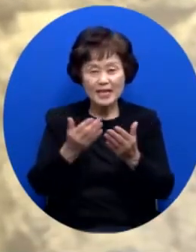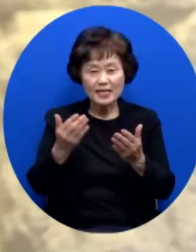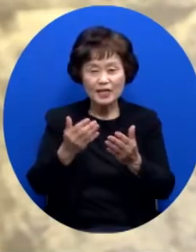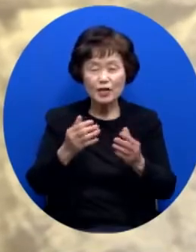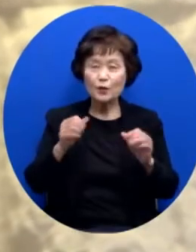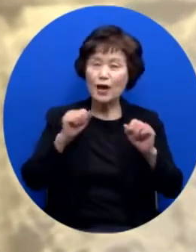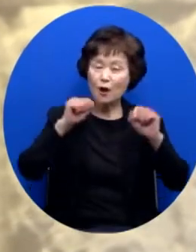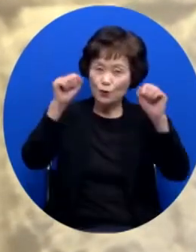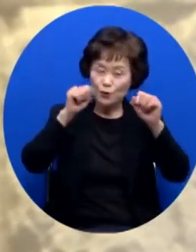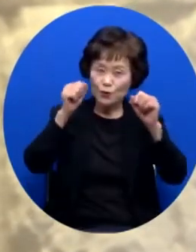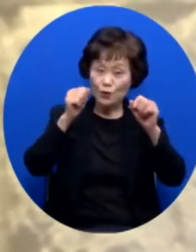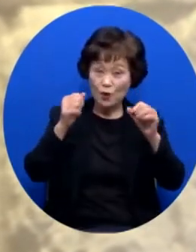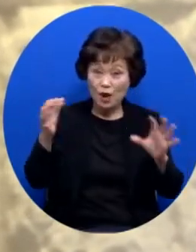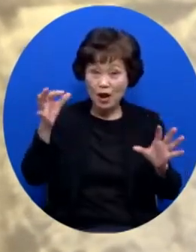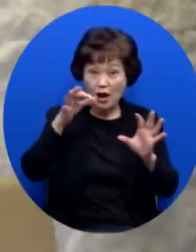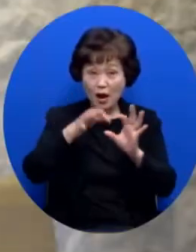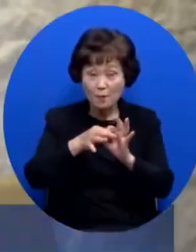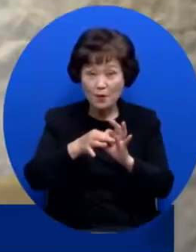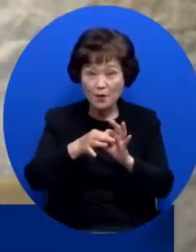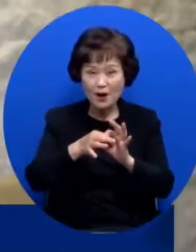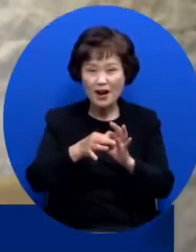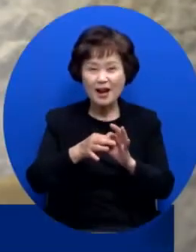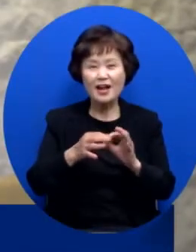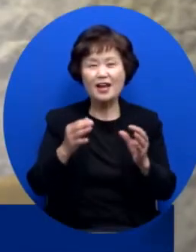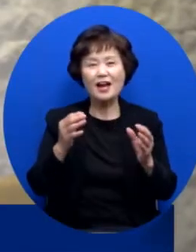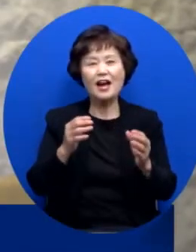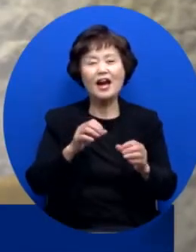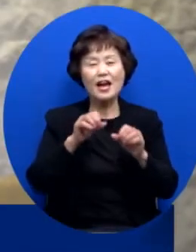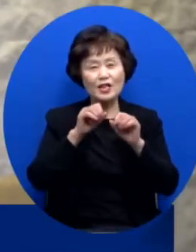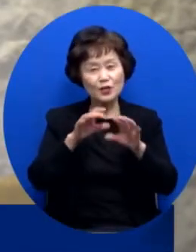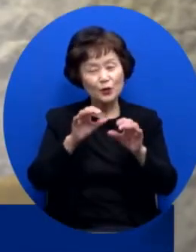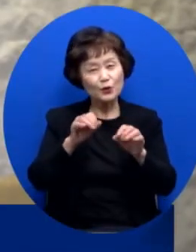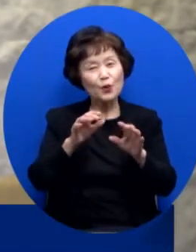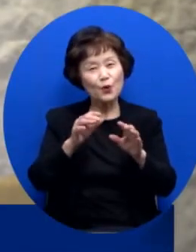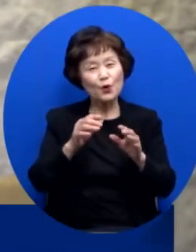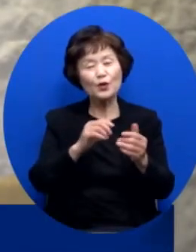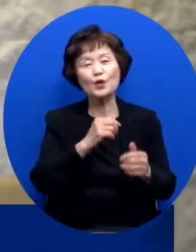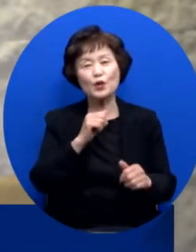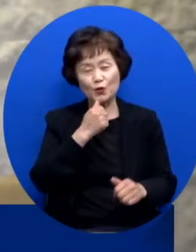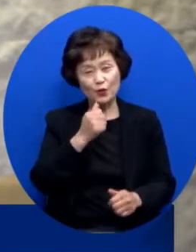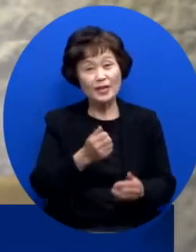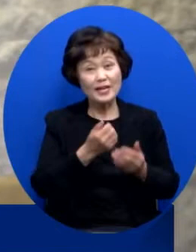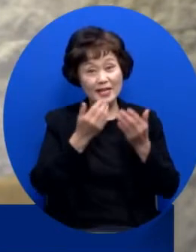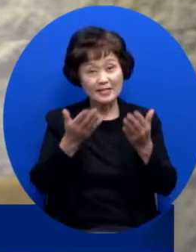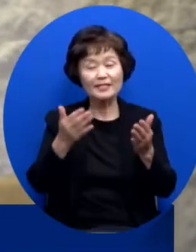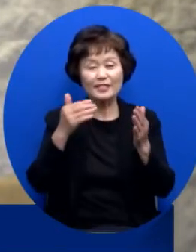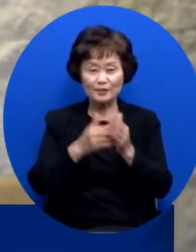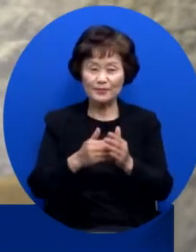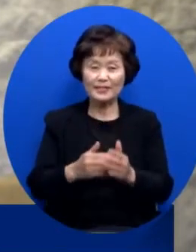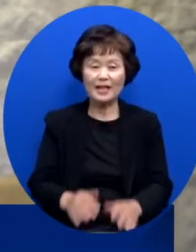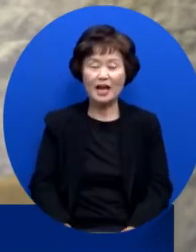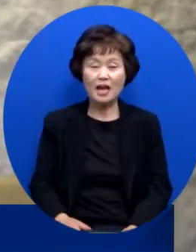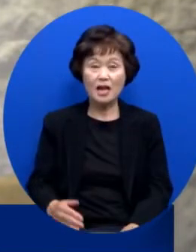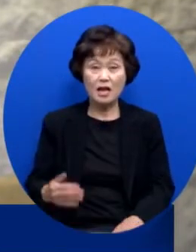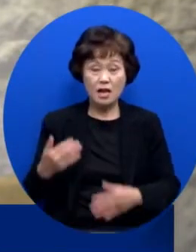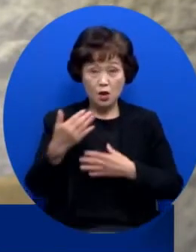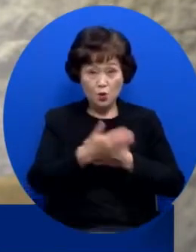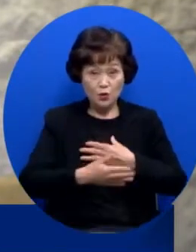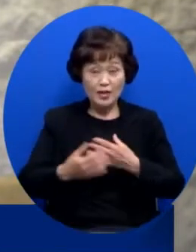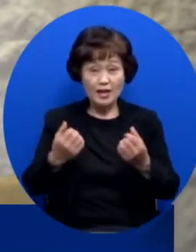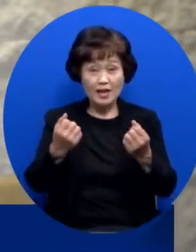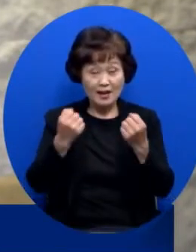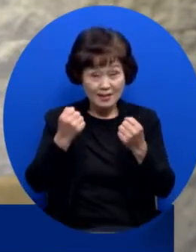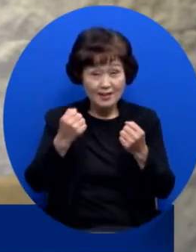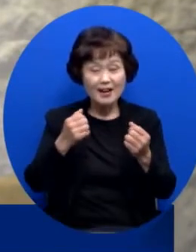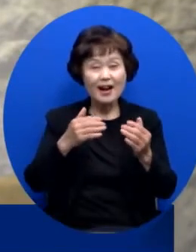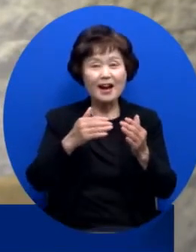소개했습니다. 영적인 건강만 돌본다면 반쪽일 수도 있을 것 같아요. 그래서 육체의 건강까지도 이